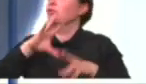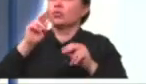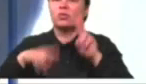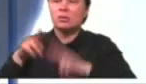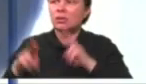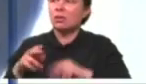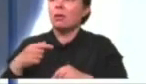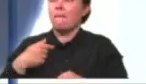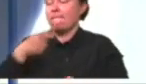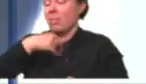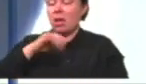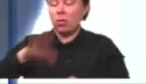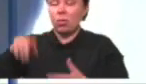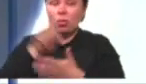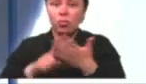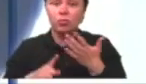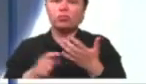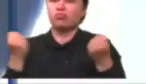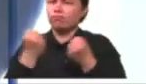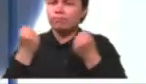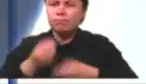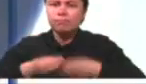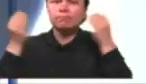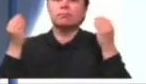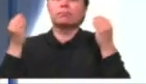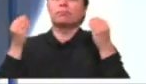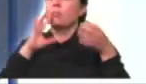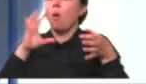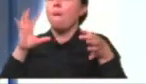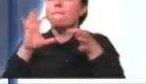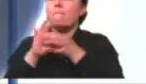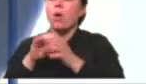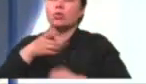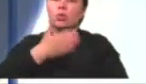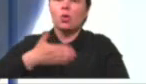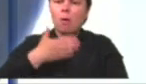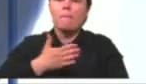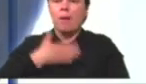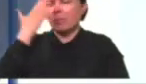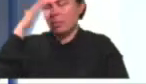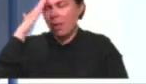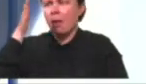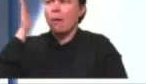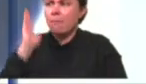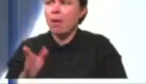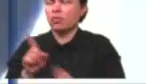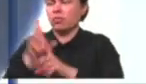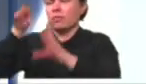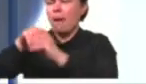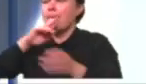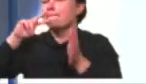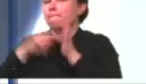My jako Dolny Śląsk, intensywnie rozwijając połączenia kolejowe, mam nadzieję, że będziemy uwzględnieni w